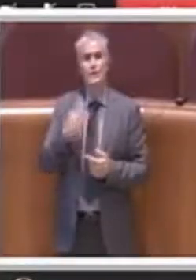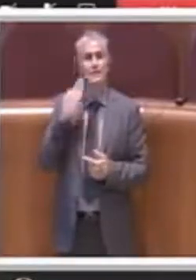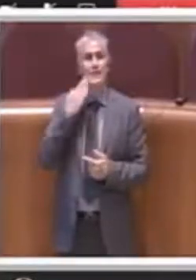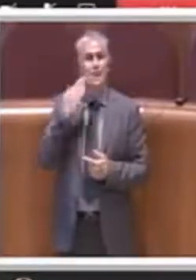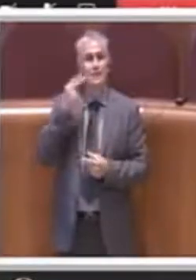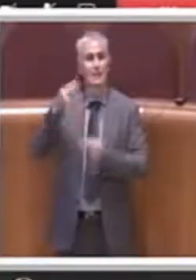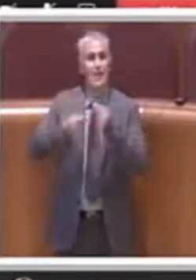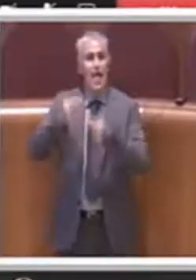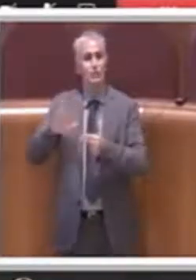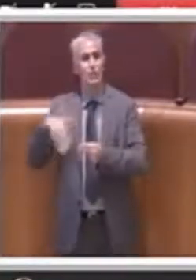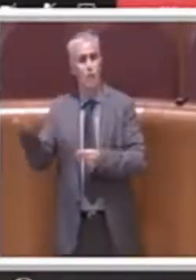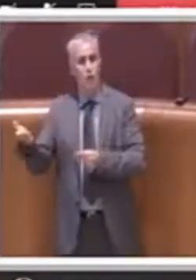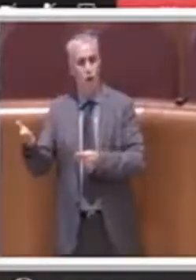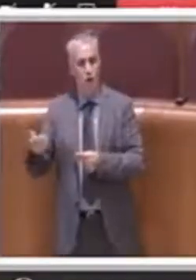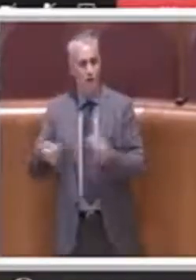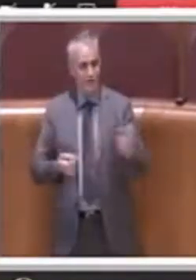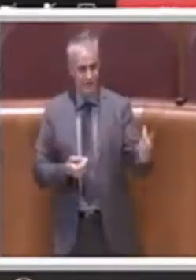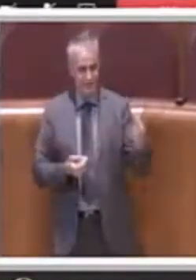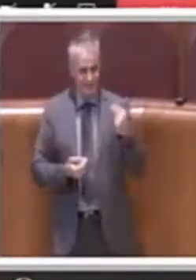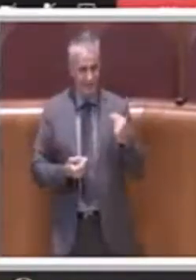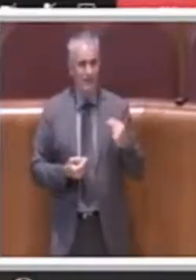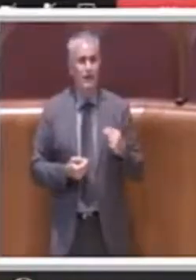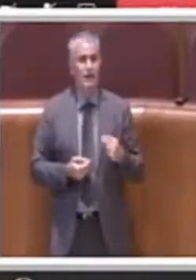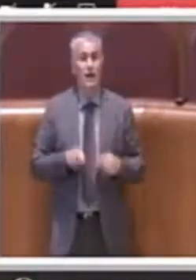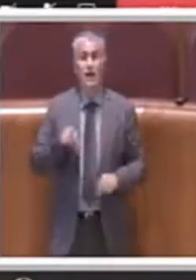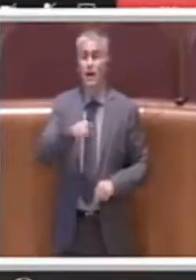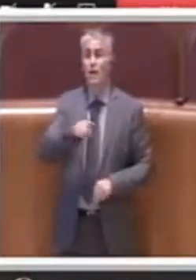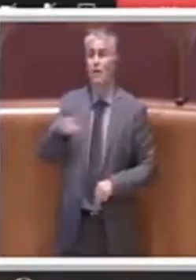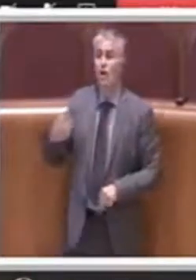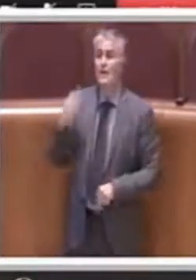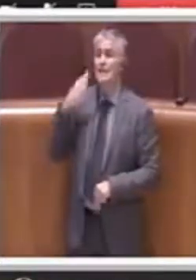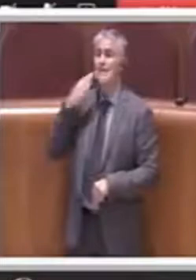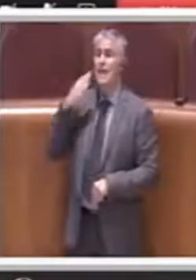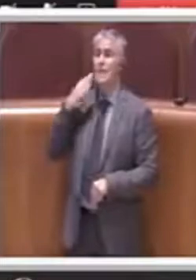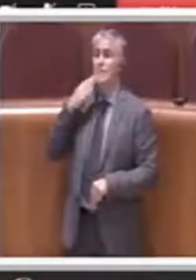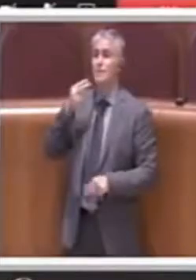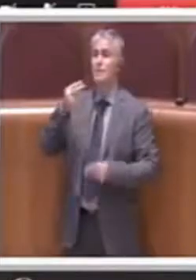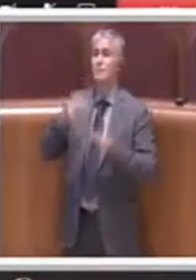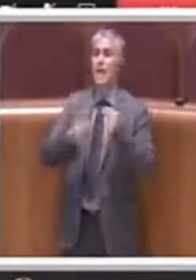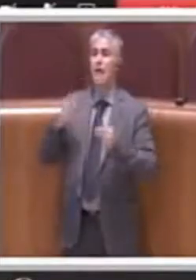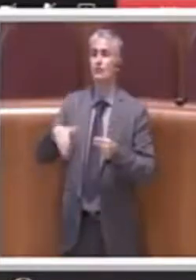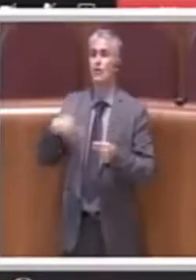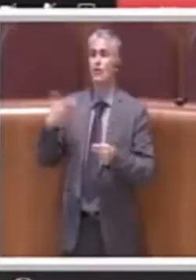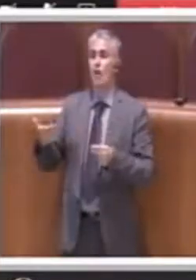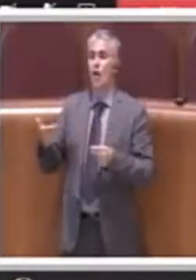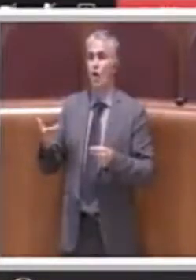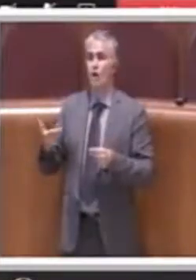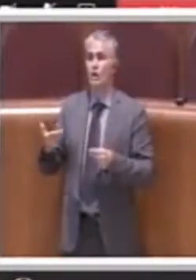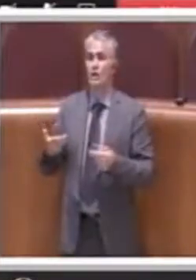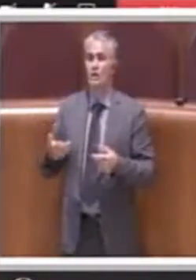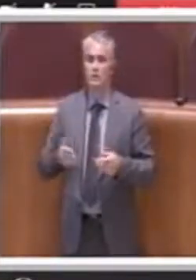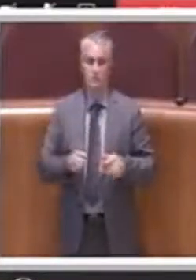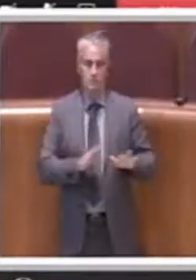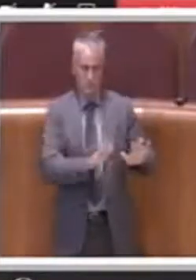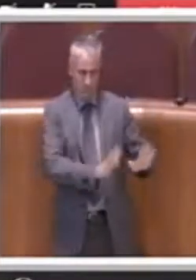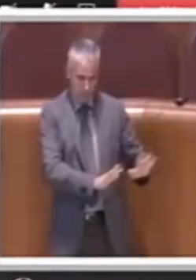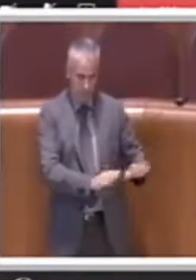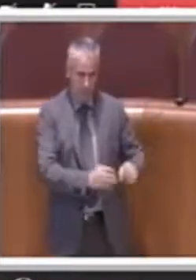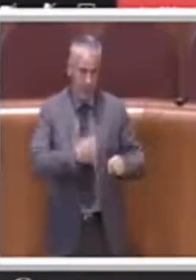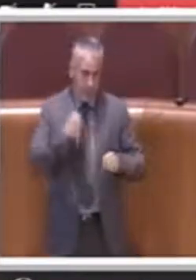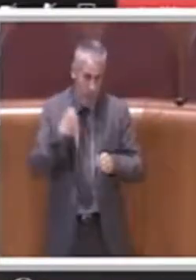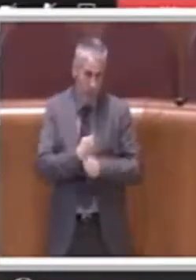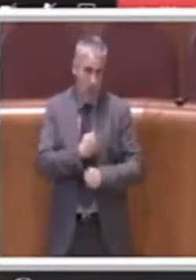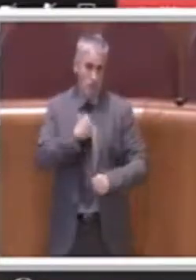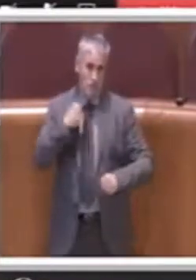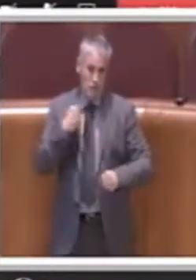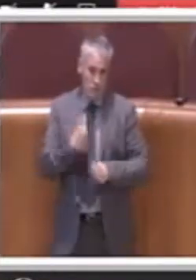Quando si parla di lascerete voi dei debiti alle future amministrazioni, beh, il lavoro importante che è stato fatto